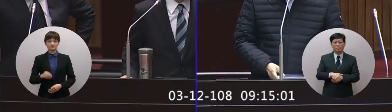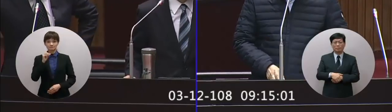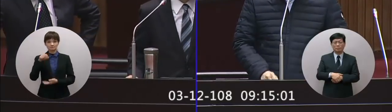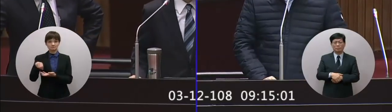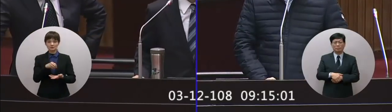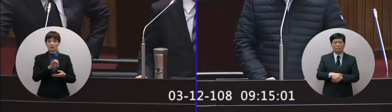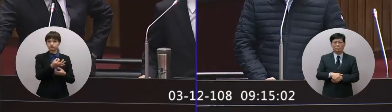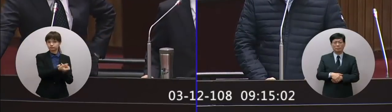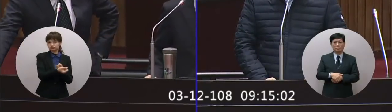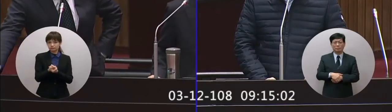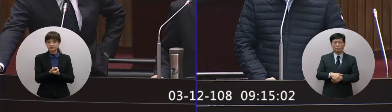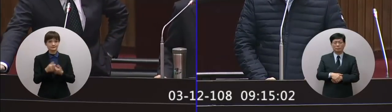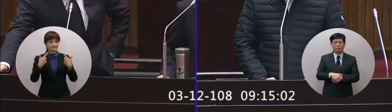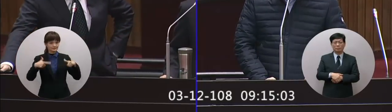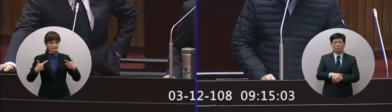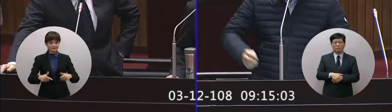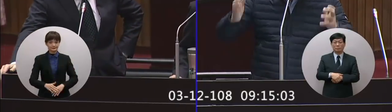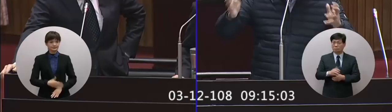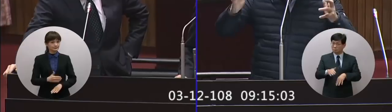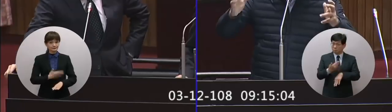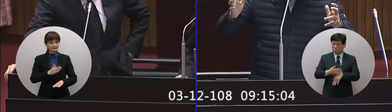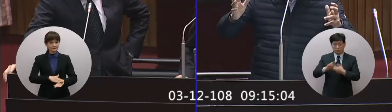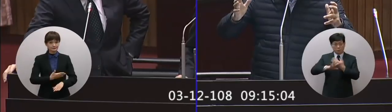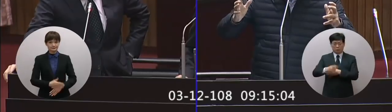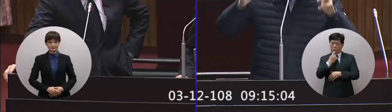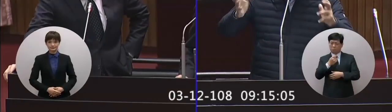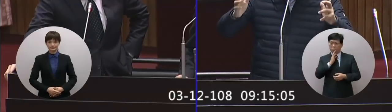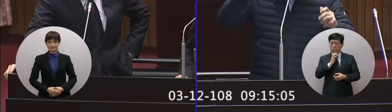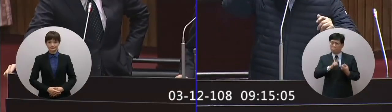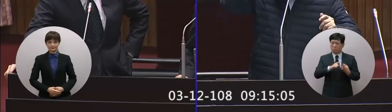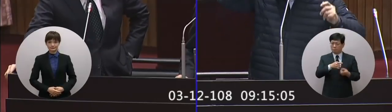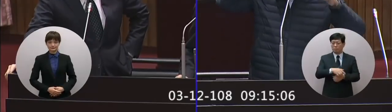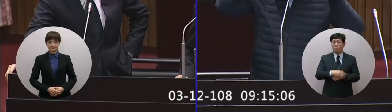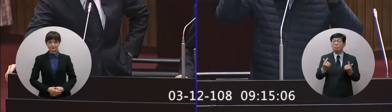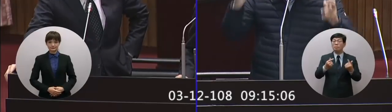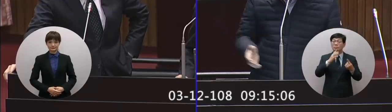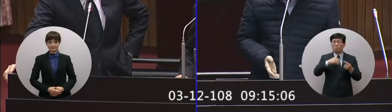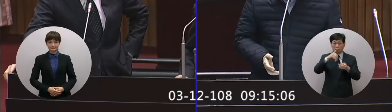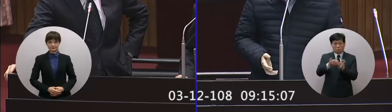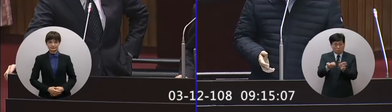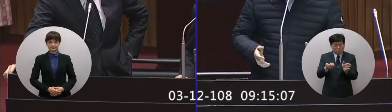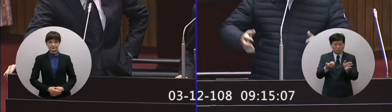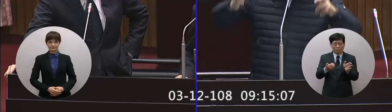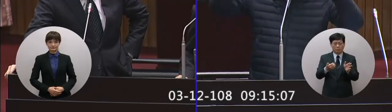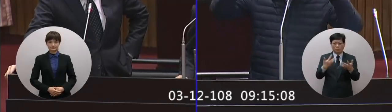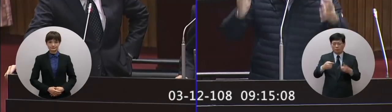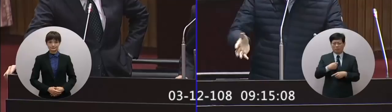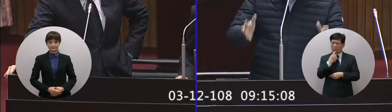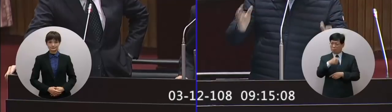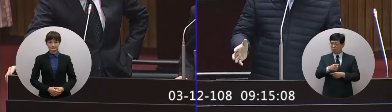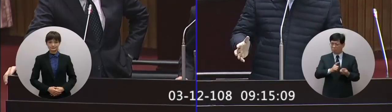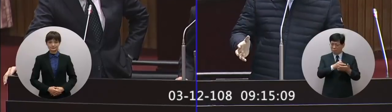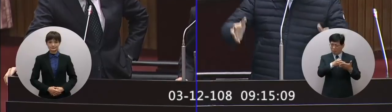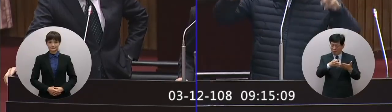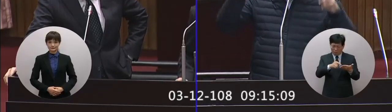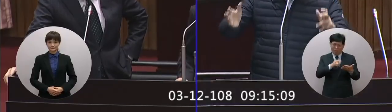募款啊，做这些动作。我想 不会，外界就这样解读，外界这样解读，尤其是选前到了，人家会以为你拿